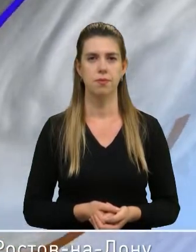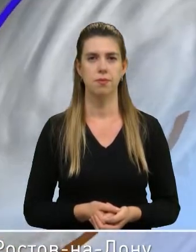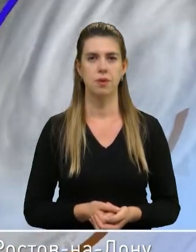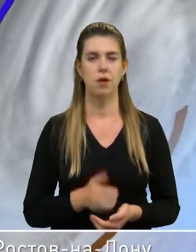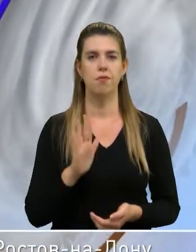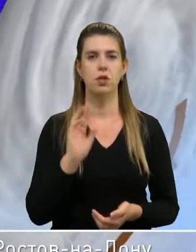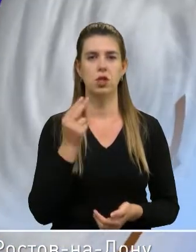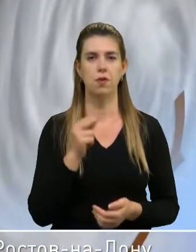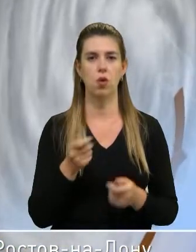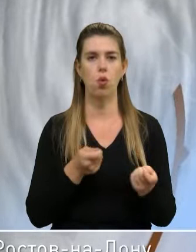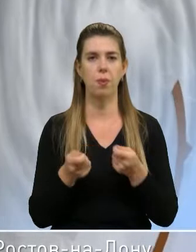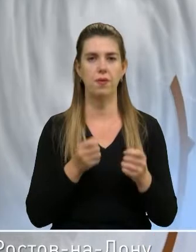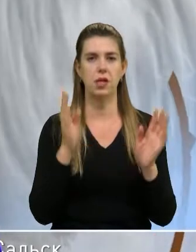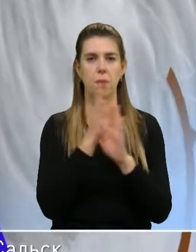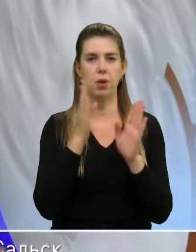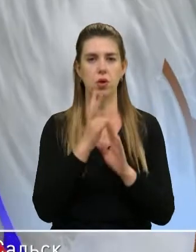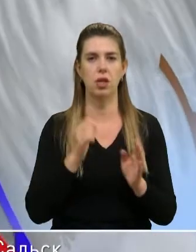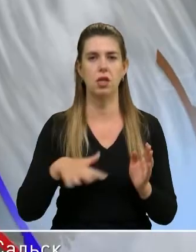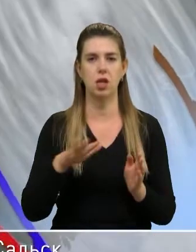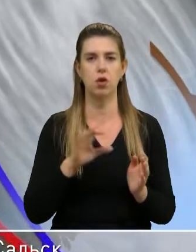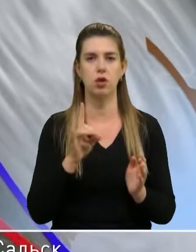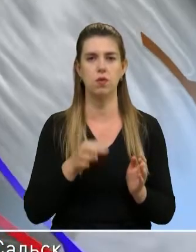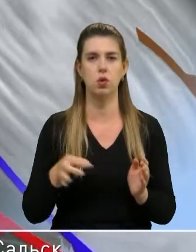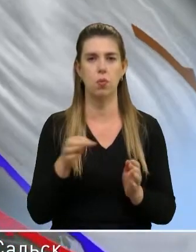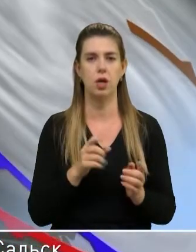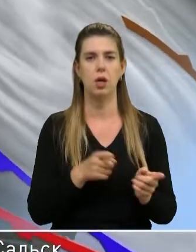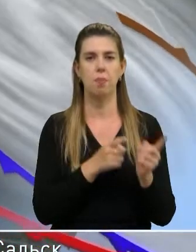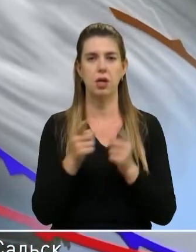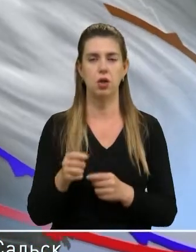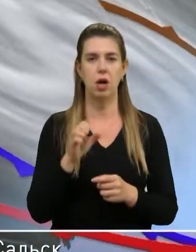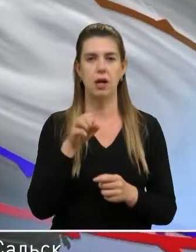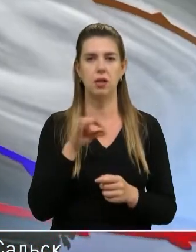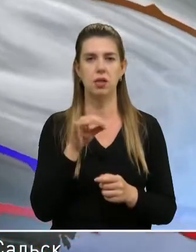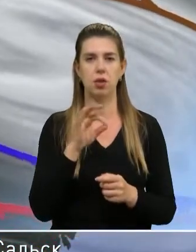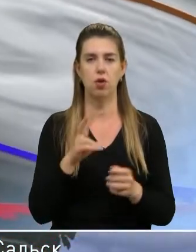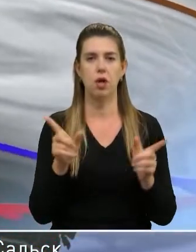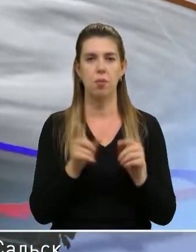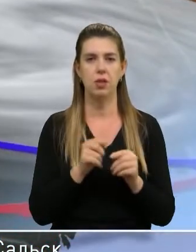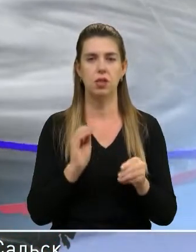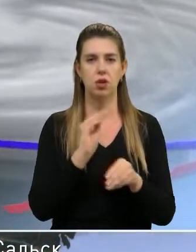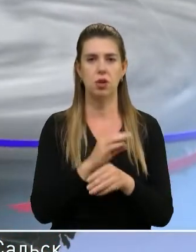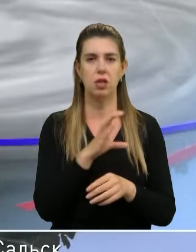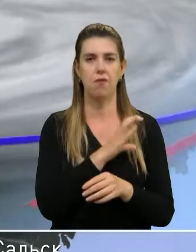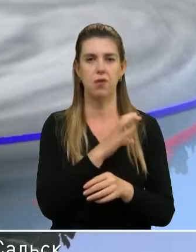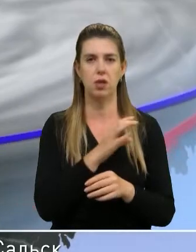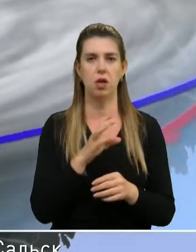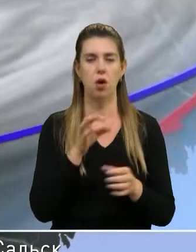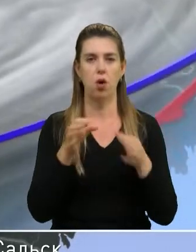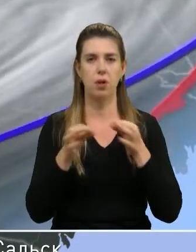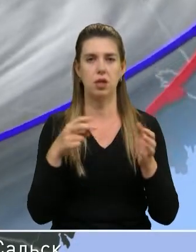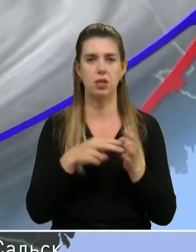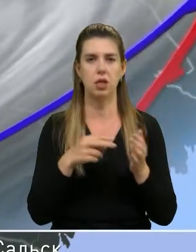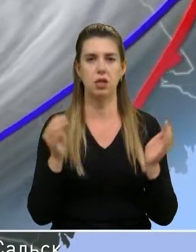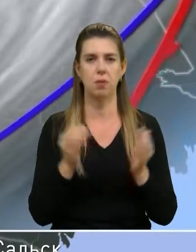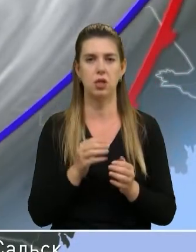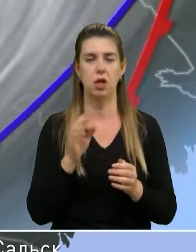В четверг управление погодой на территории Ростовской области перейдет к антициклону. Вместе с ростом атмосферного давления облаков станет меньше,